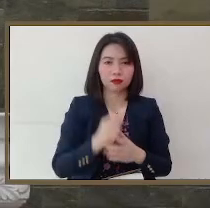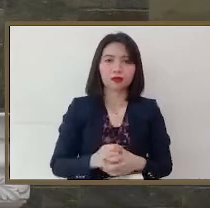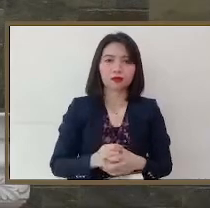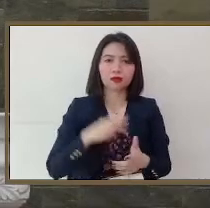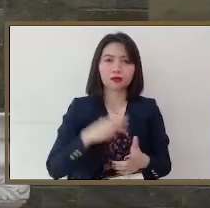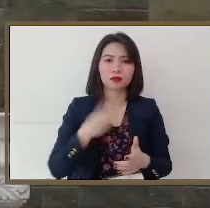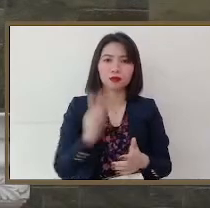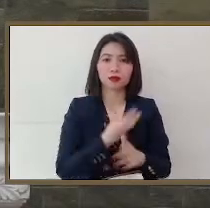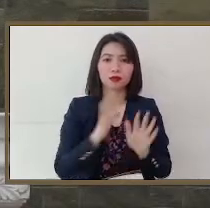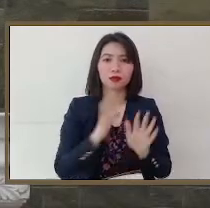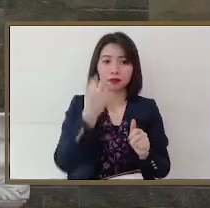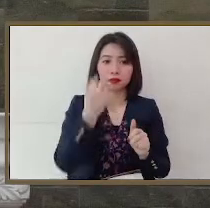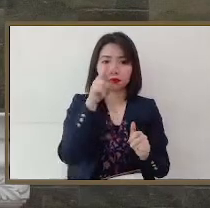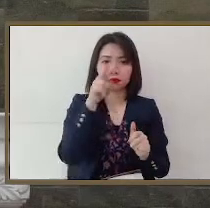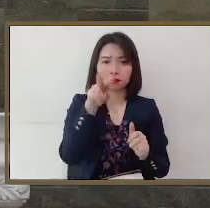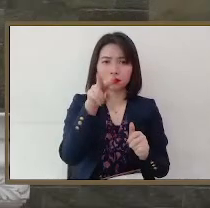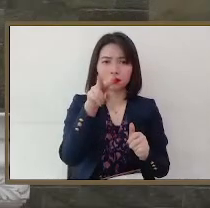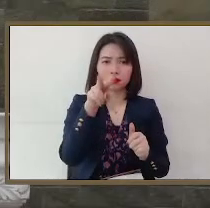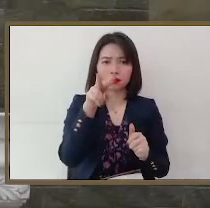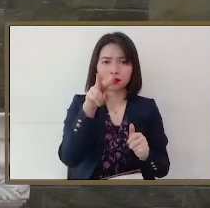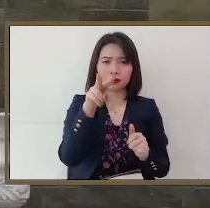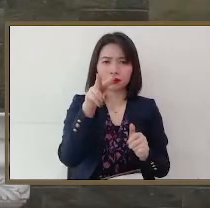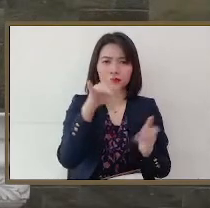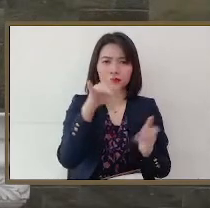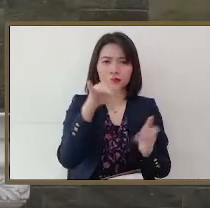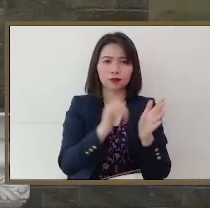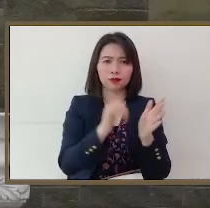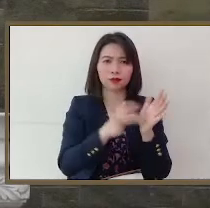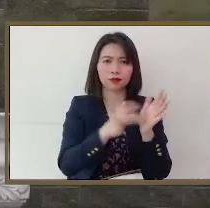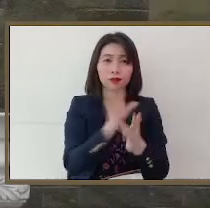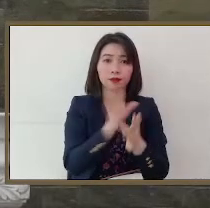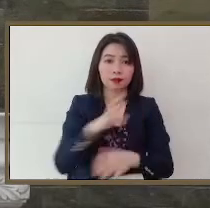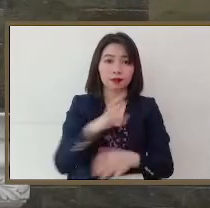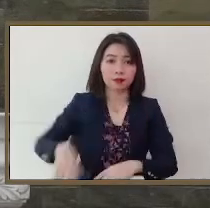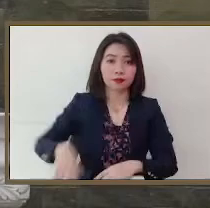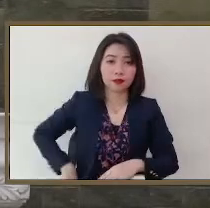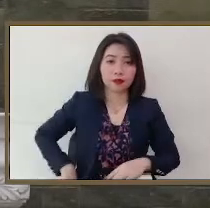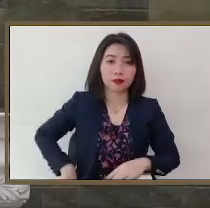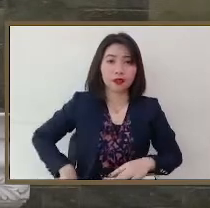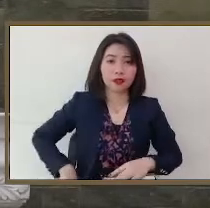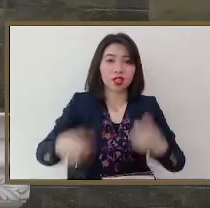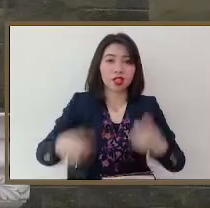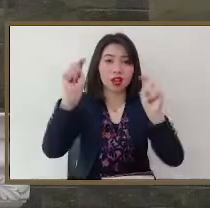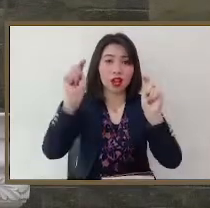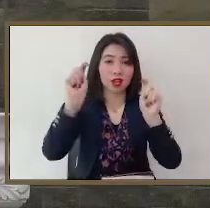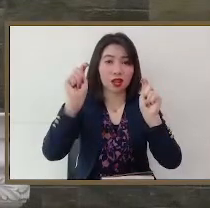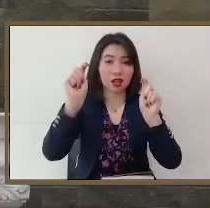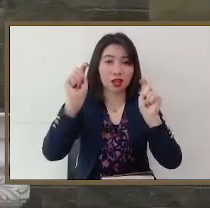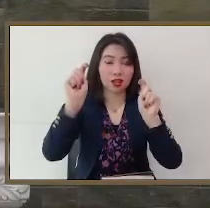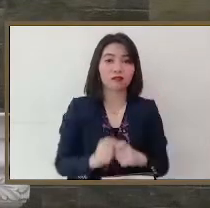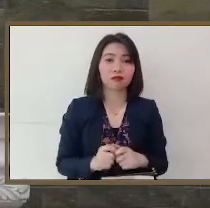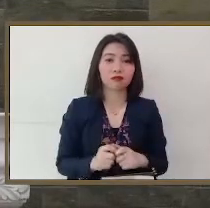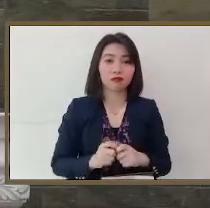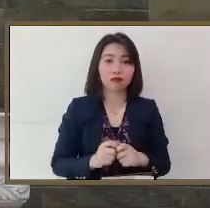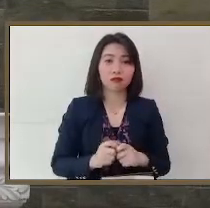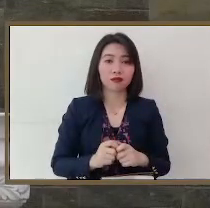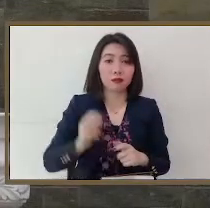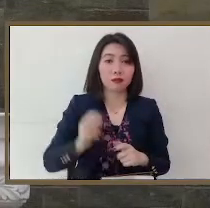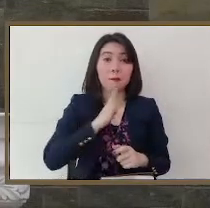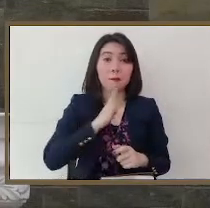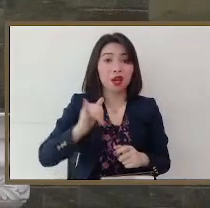makikita po natin na maging ang Panginoong Jesucristo ay sinubok. Alright? Sinubok ng Diablo.